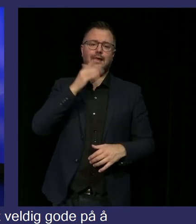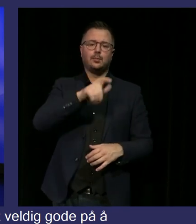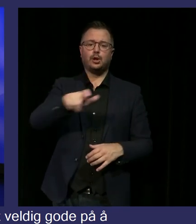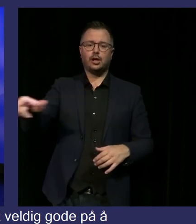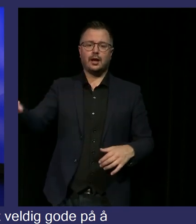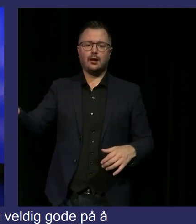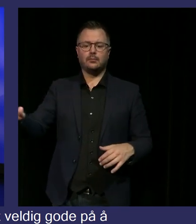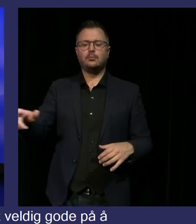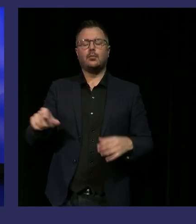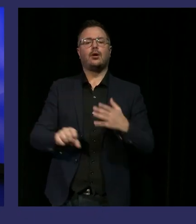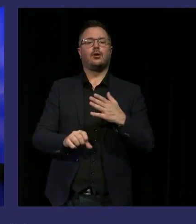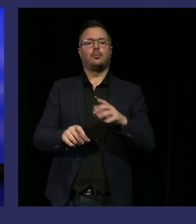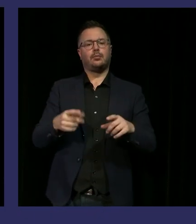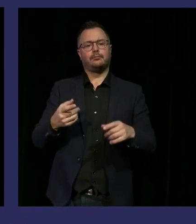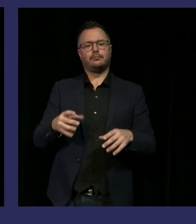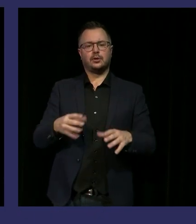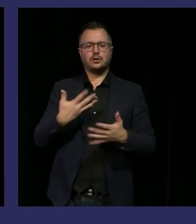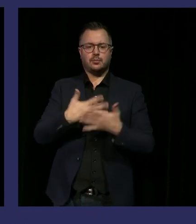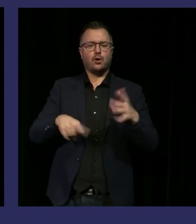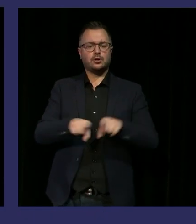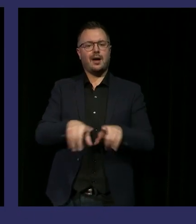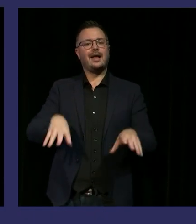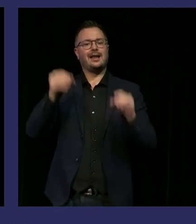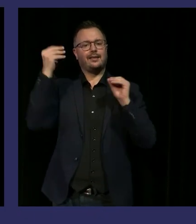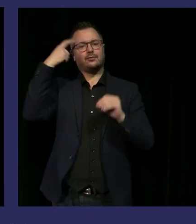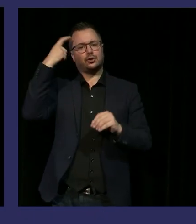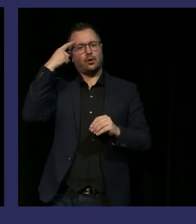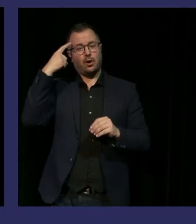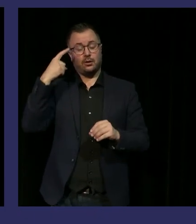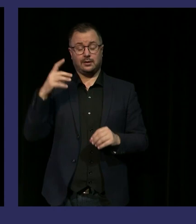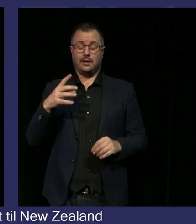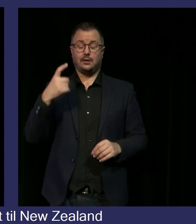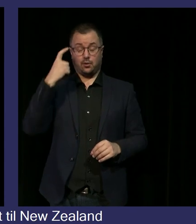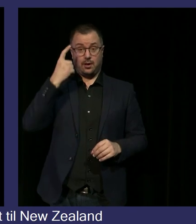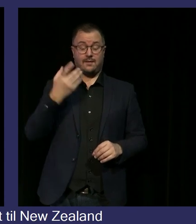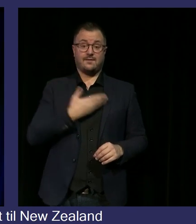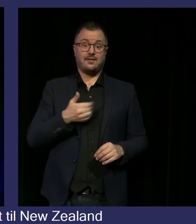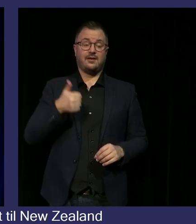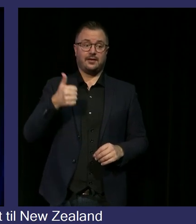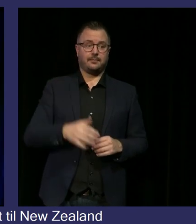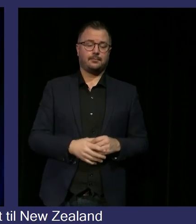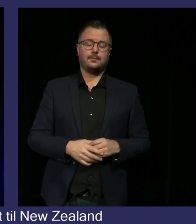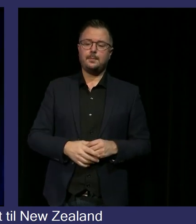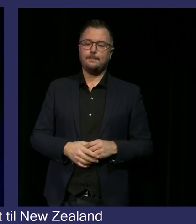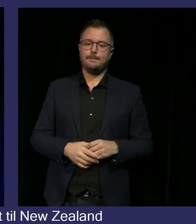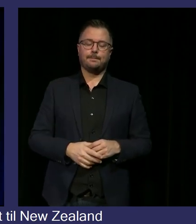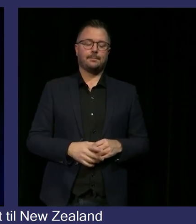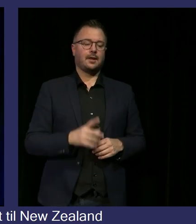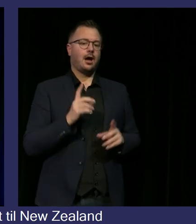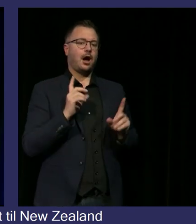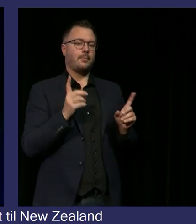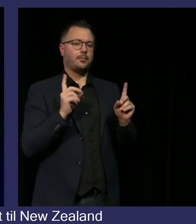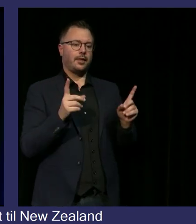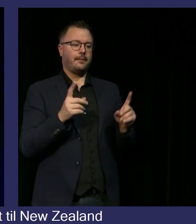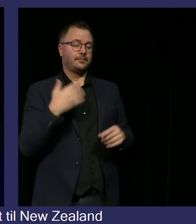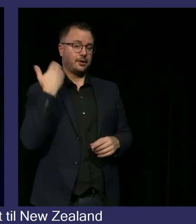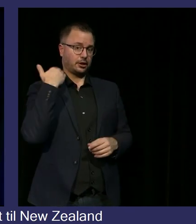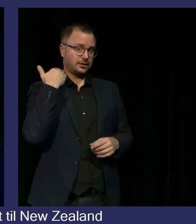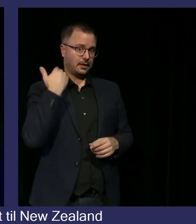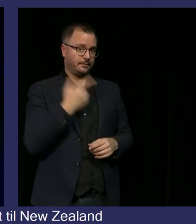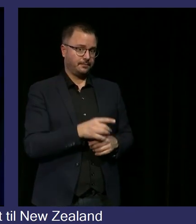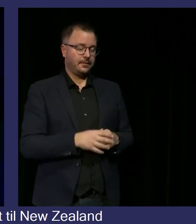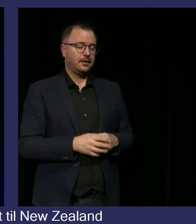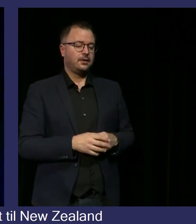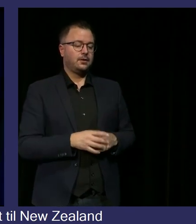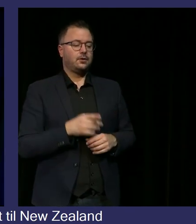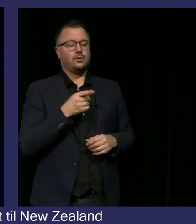forståelig språk. Og det tror jeg har vært utrolig viktig. Mm. Apropos det, Nakstad, du har jo